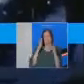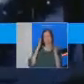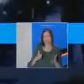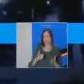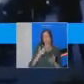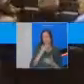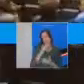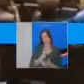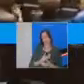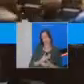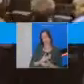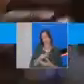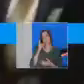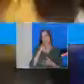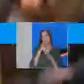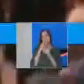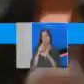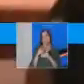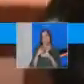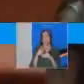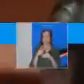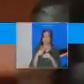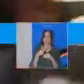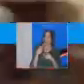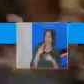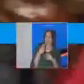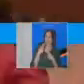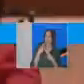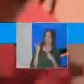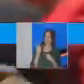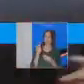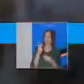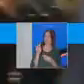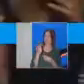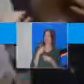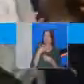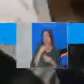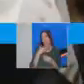ברור. בממסד הרבני, בוודאי, אז צריך לדבר על זה.